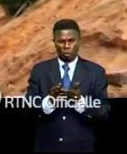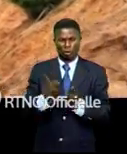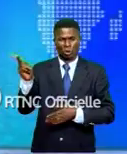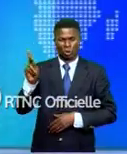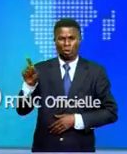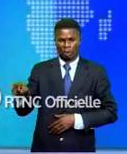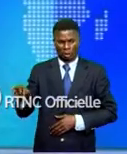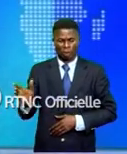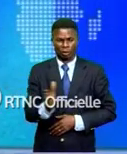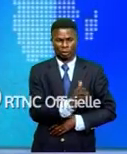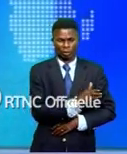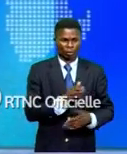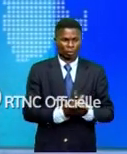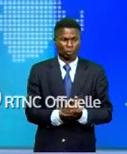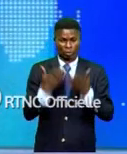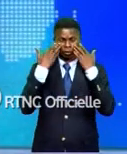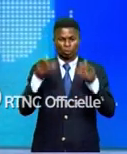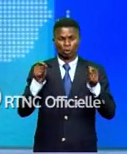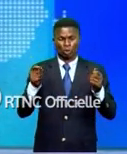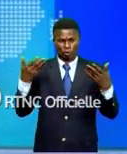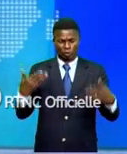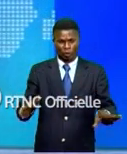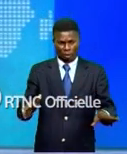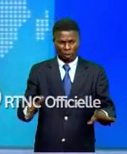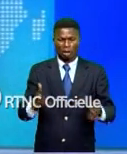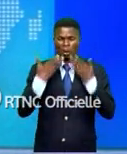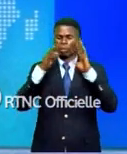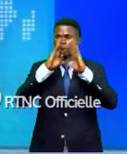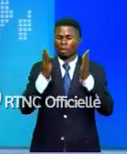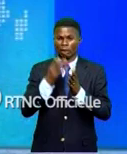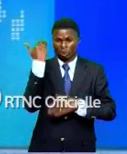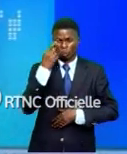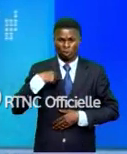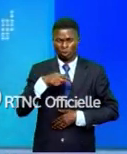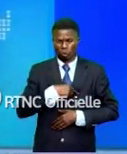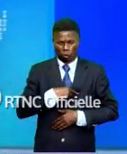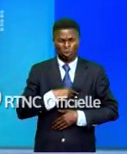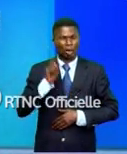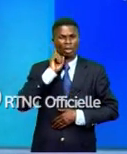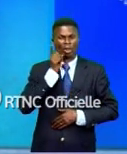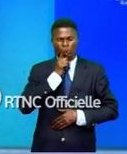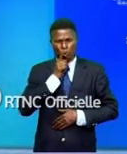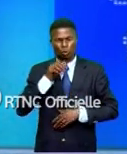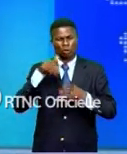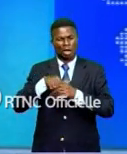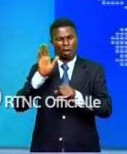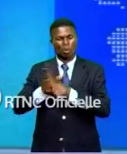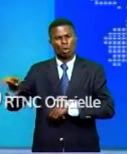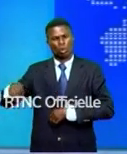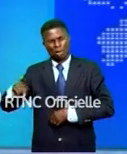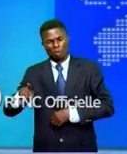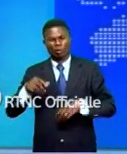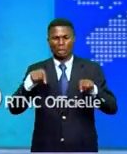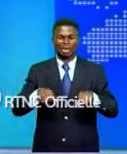Kisenso. Et voilà qui met un terme à ce journal. Merci de l'avoir suivi. Sylvie Makumbani était à la rédaction, la régie